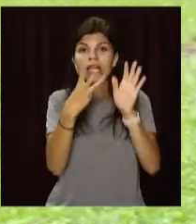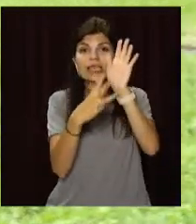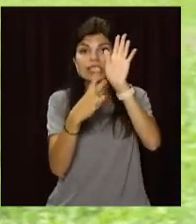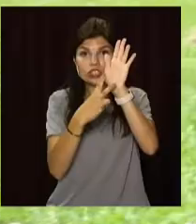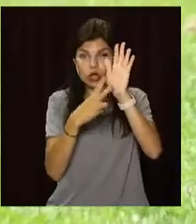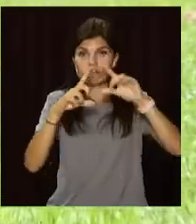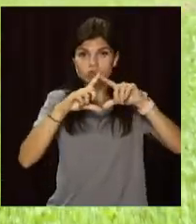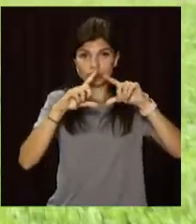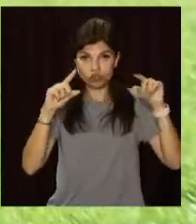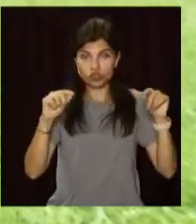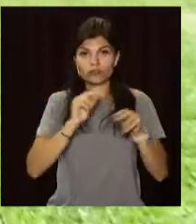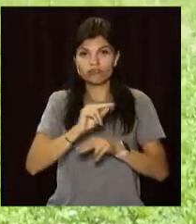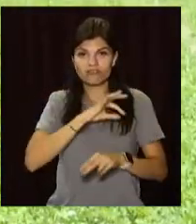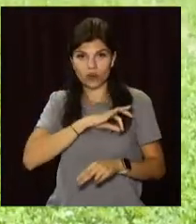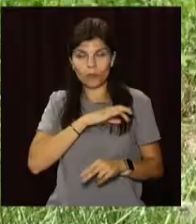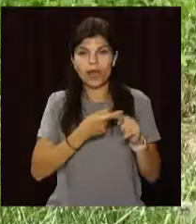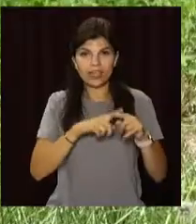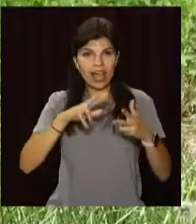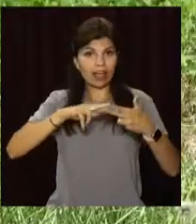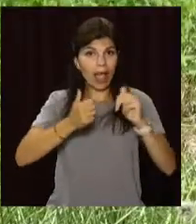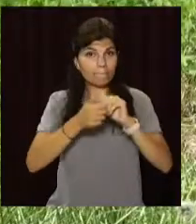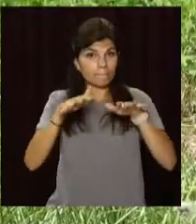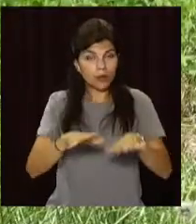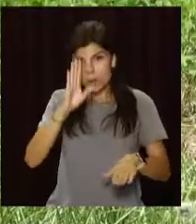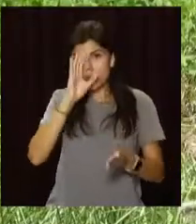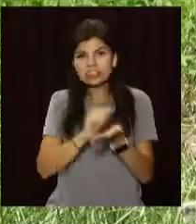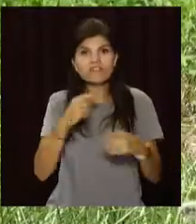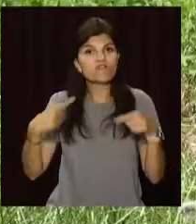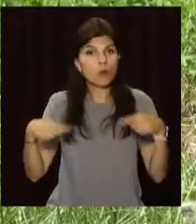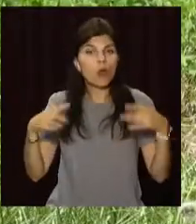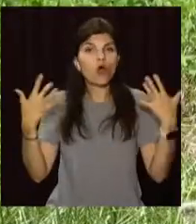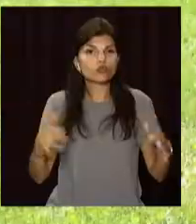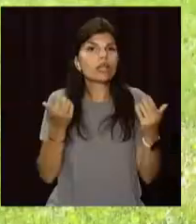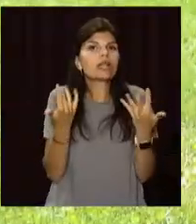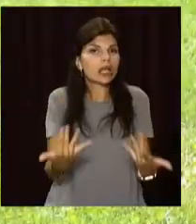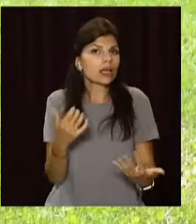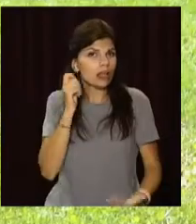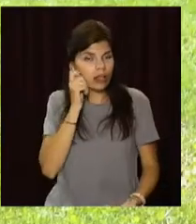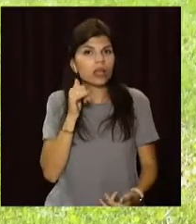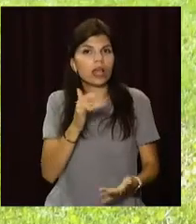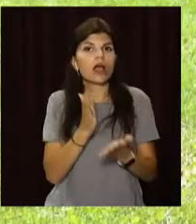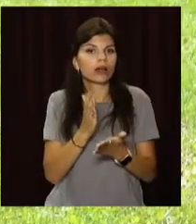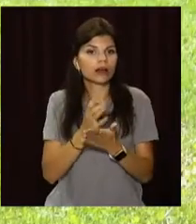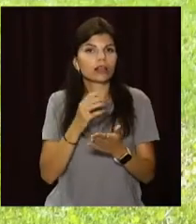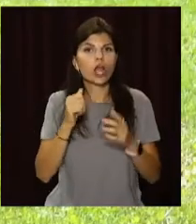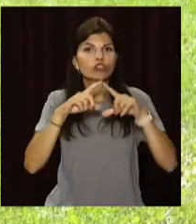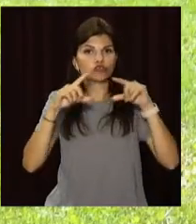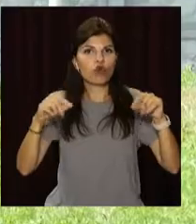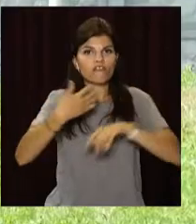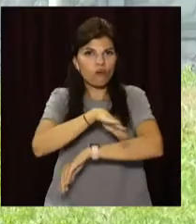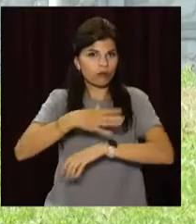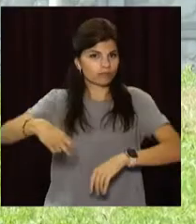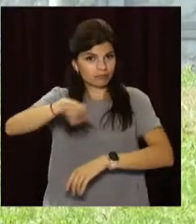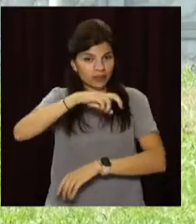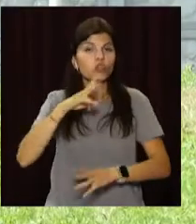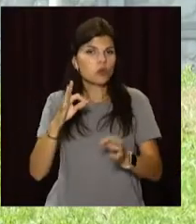37-му навчально-виховному комплексі Кам'янського. Хлопець займається футболом вже декілька років і регулярно грає на шкільному подвір'ї.